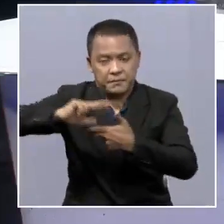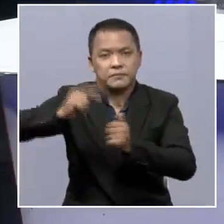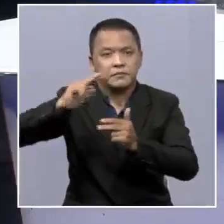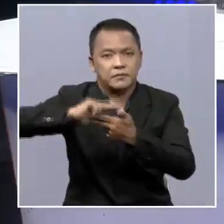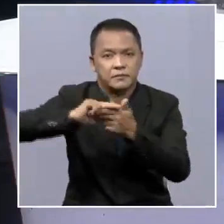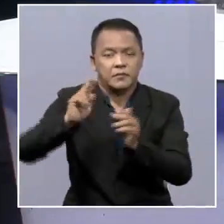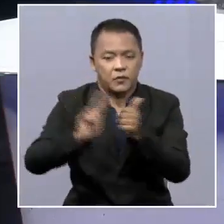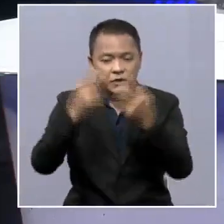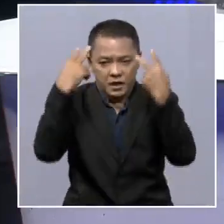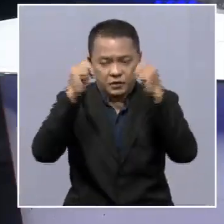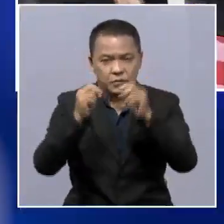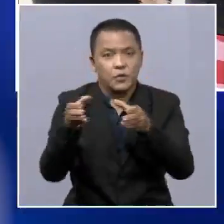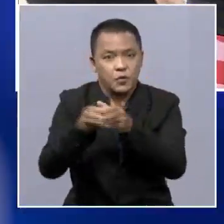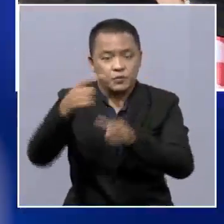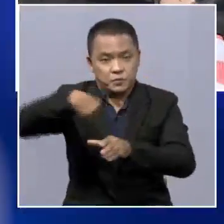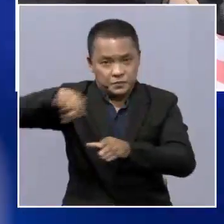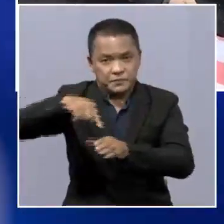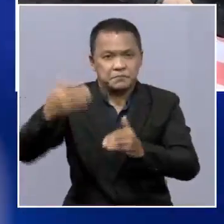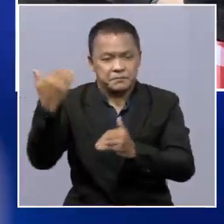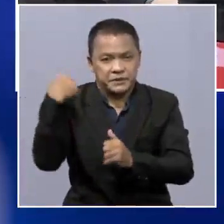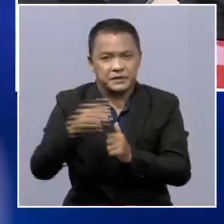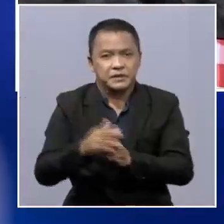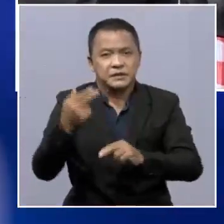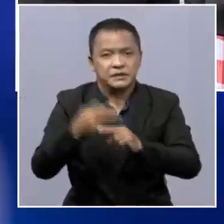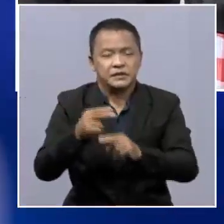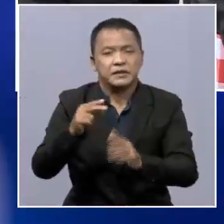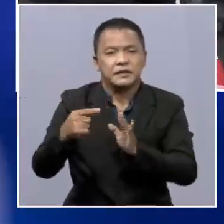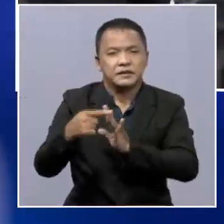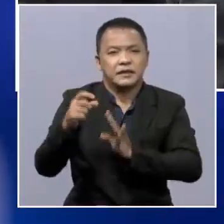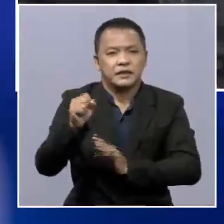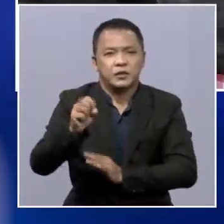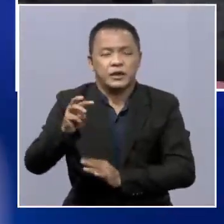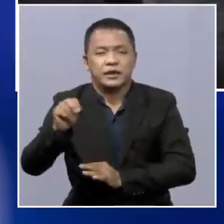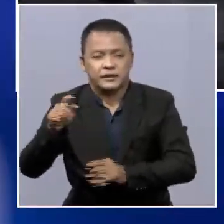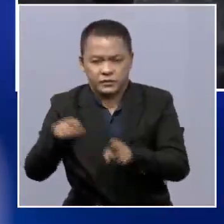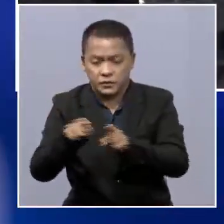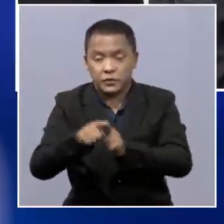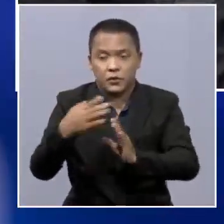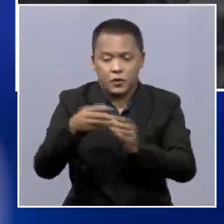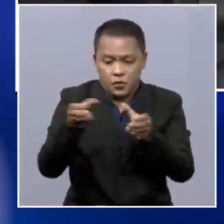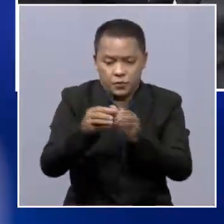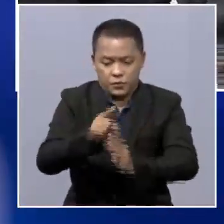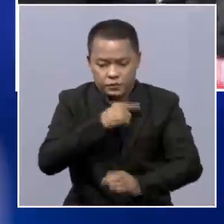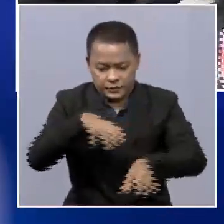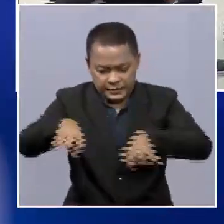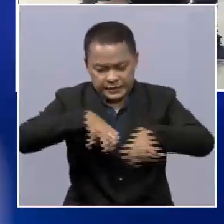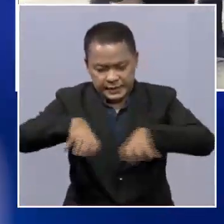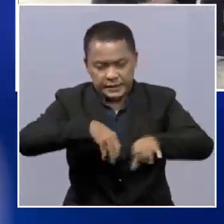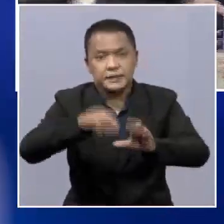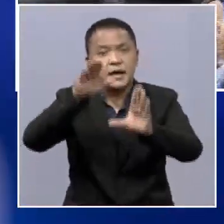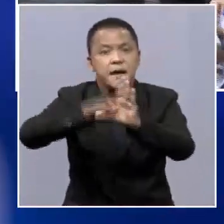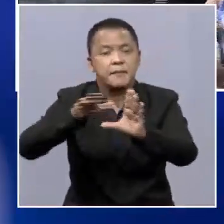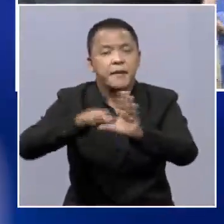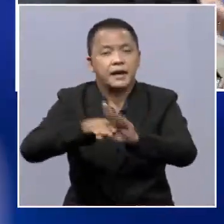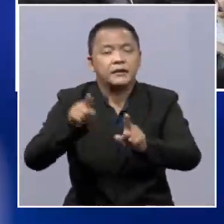องเนี่ยพลเอกประวิตรเขาก็มีแม่ทัพใหญ่ในพื้นที่นะครับนั่นก็คือชื่อของคุณเสวกประเสริฐสุขเนี่ยนะครับนำทีมคอยจัดวางแล้วก็ลงสมั